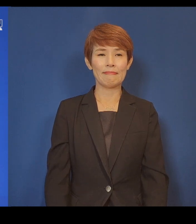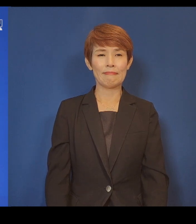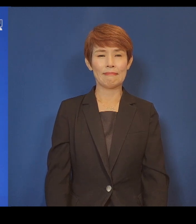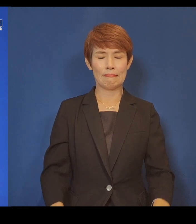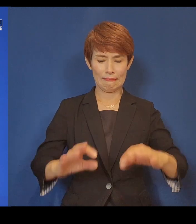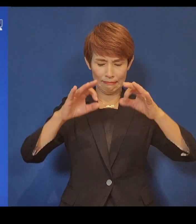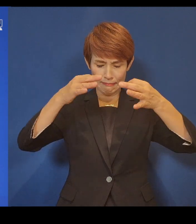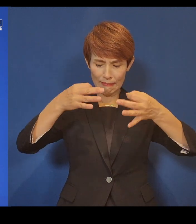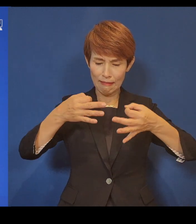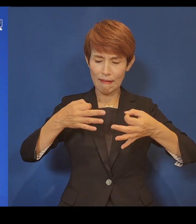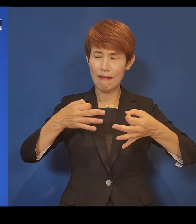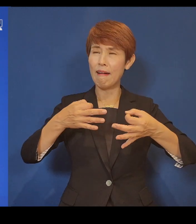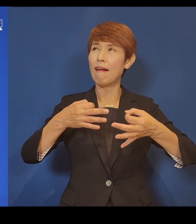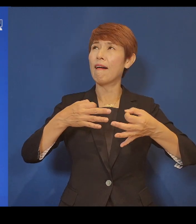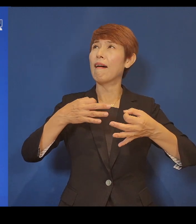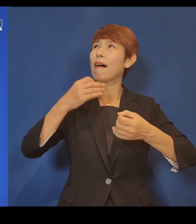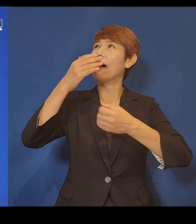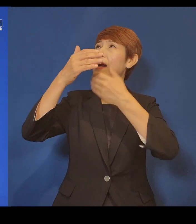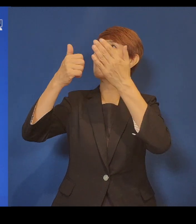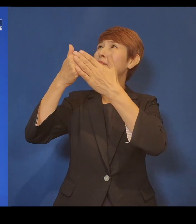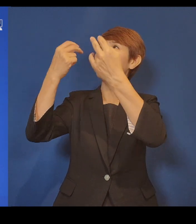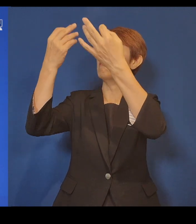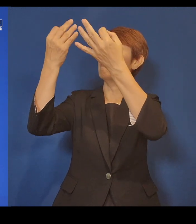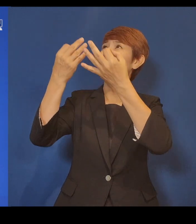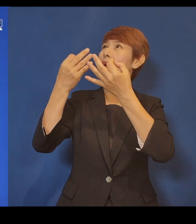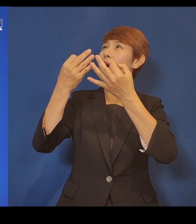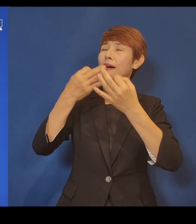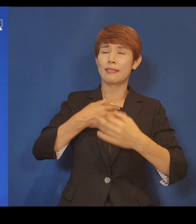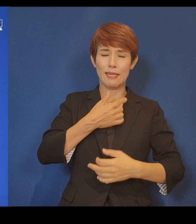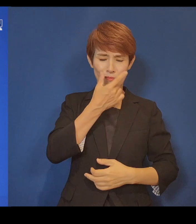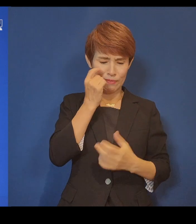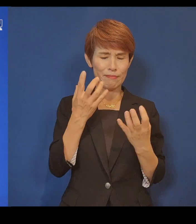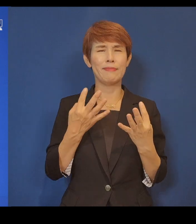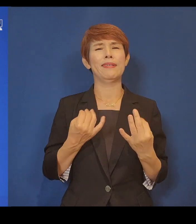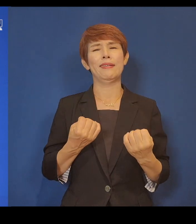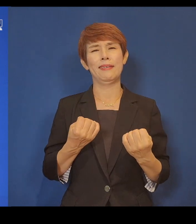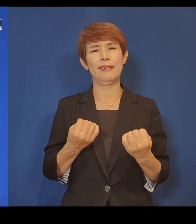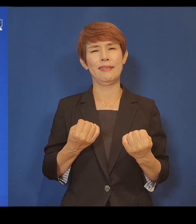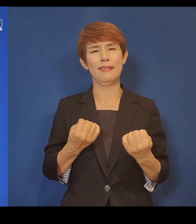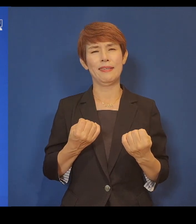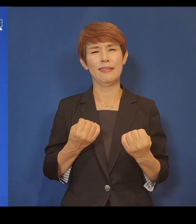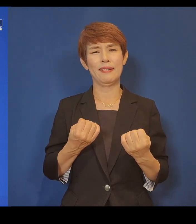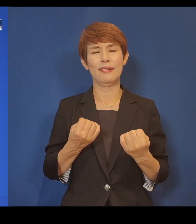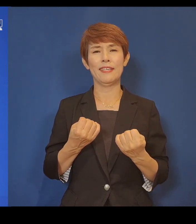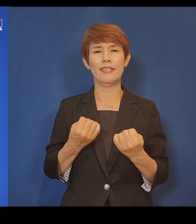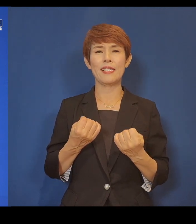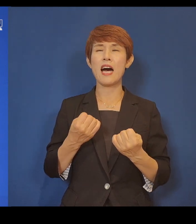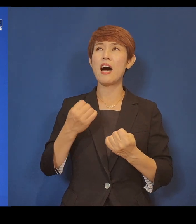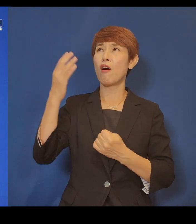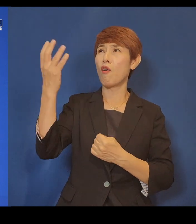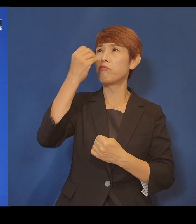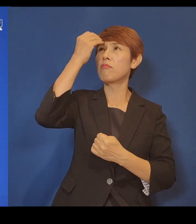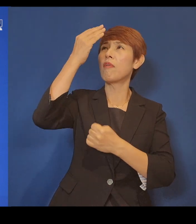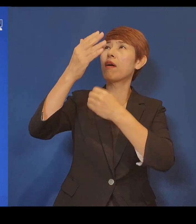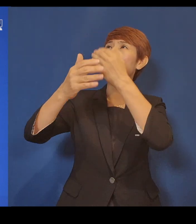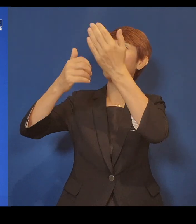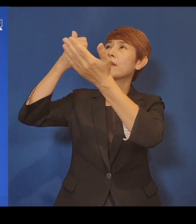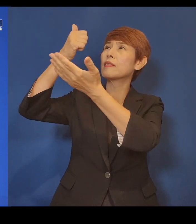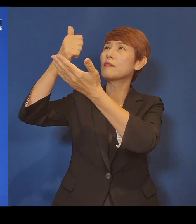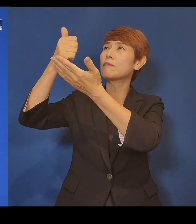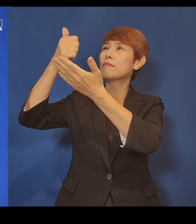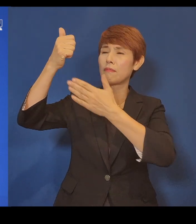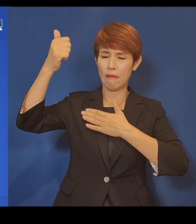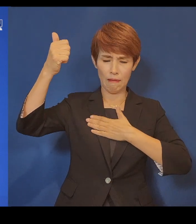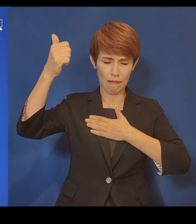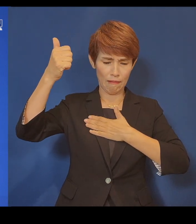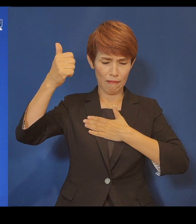자신을 하나님 앞에 세워놓고 생각하니까, 성전에 올라가며 생각하니까 거룩하신 하나님 앞에서